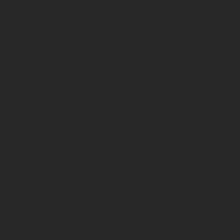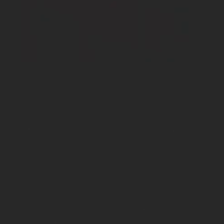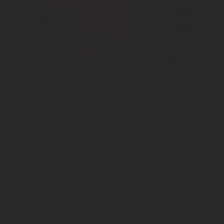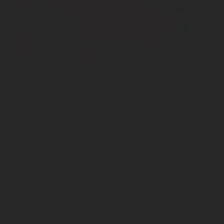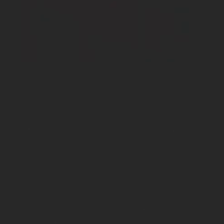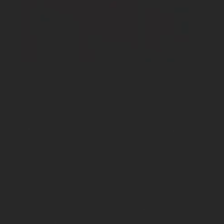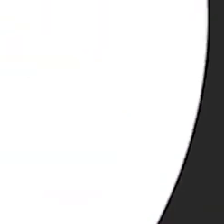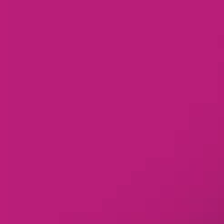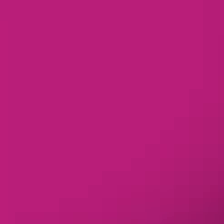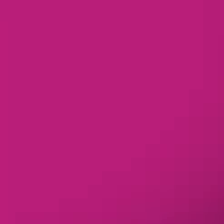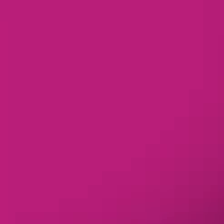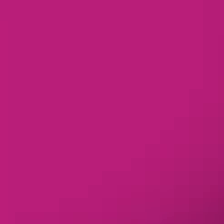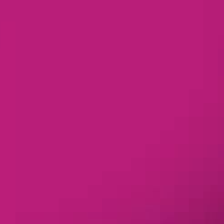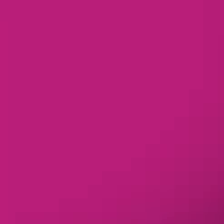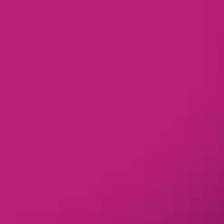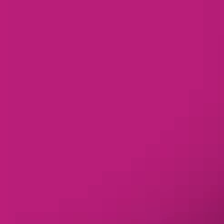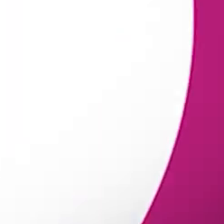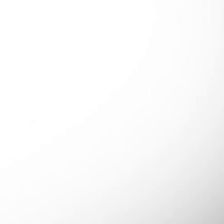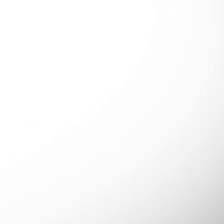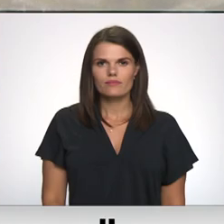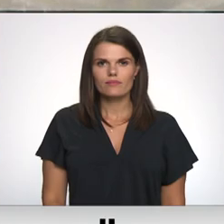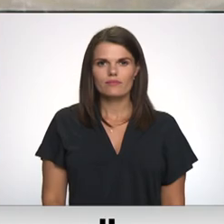Re, viss ēters ir te!